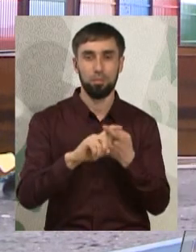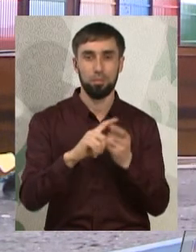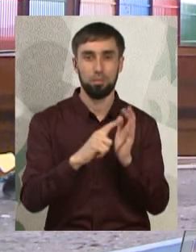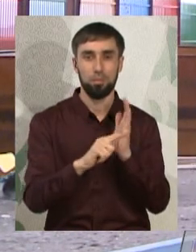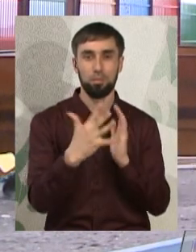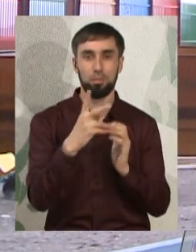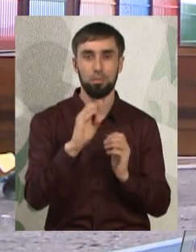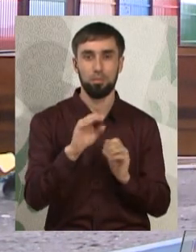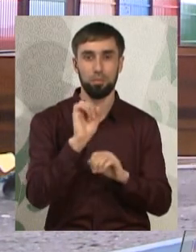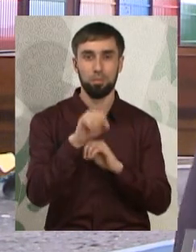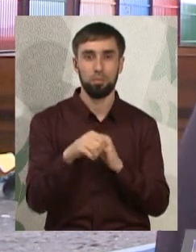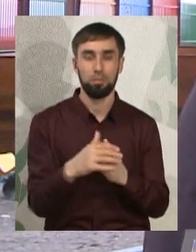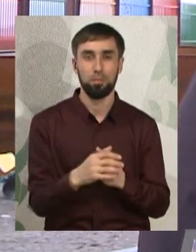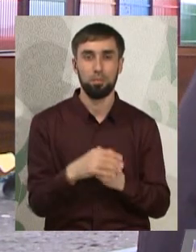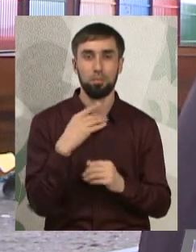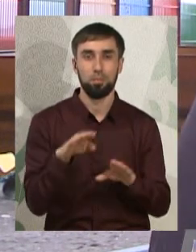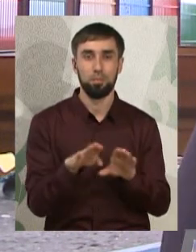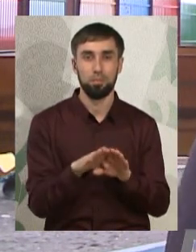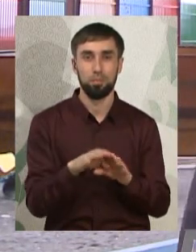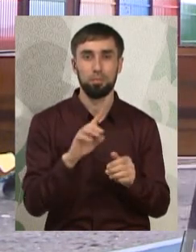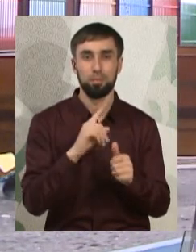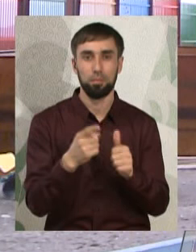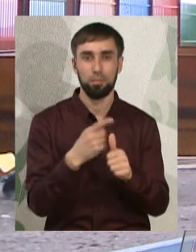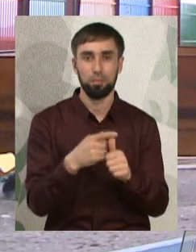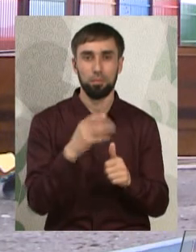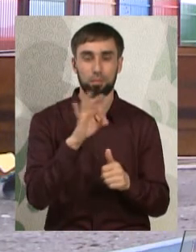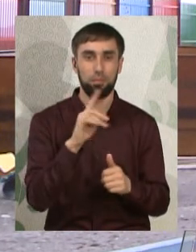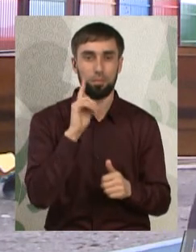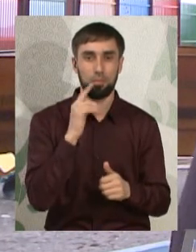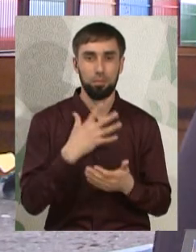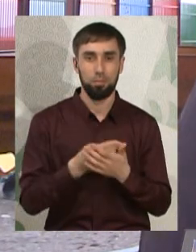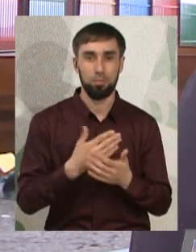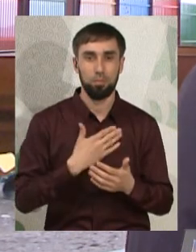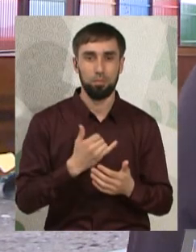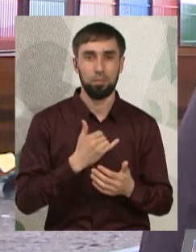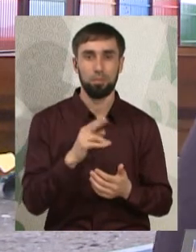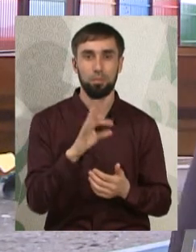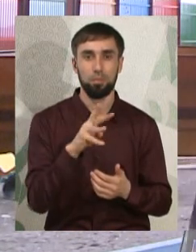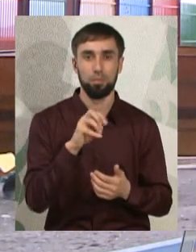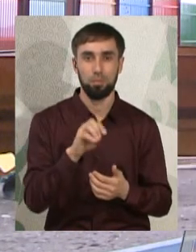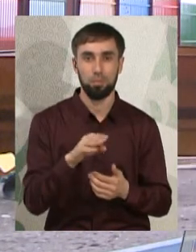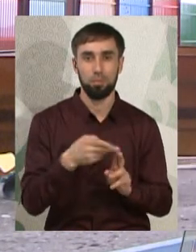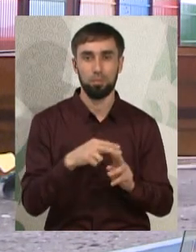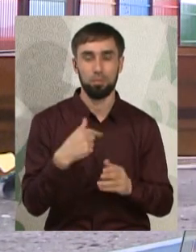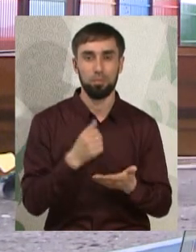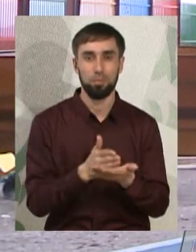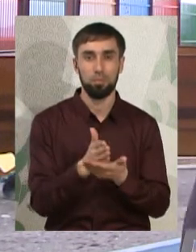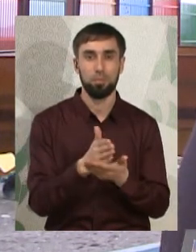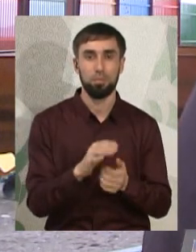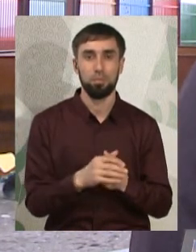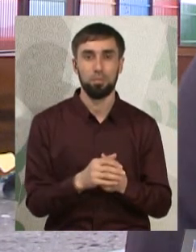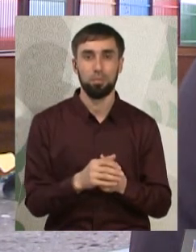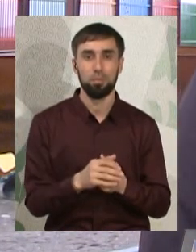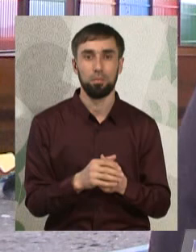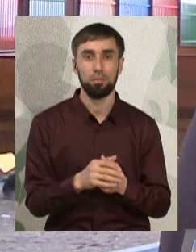и какие-то, именно так как у нас комитет по молодежи, мы направляем свою деятельность именно в